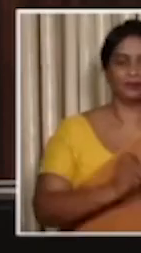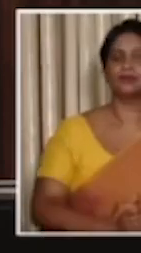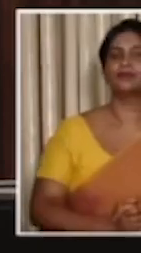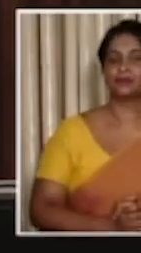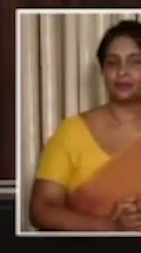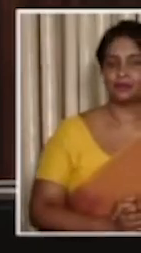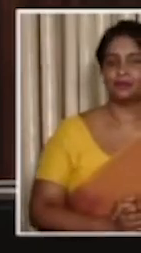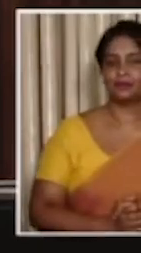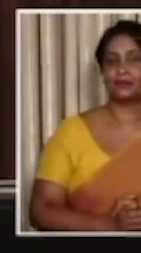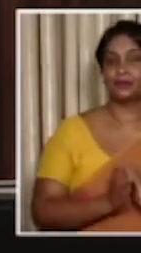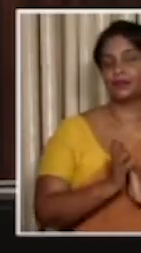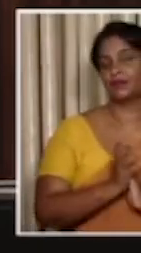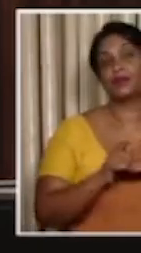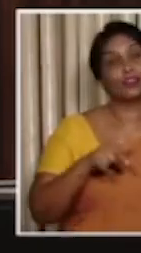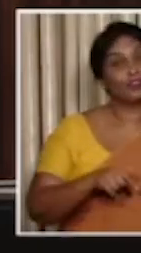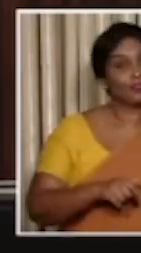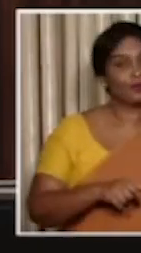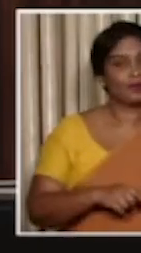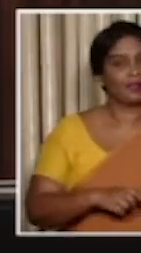විශේෂයෙන්ම අද දිනය